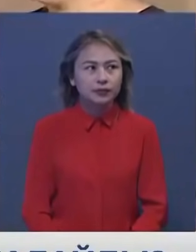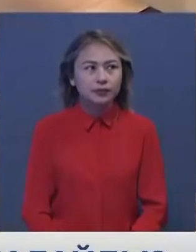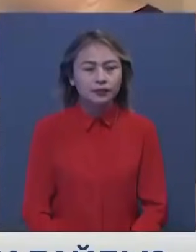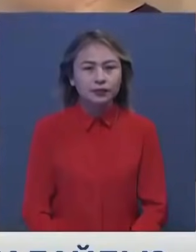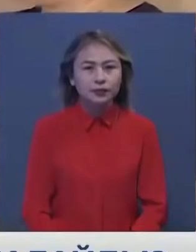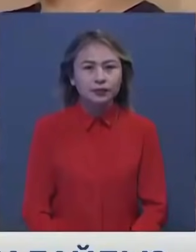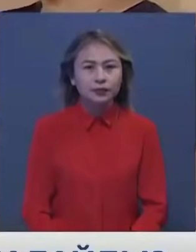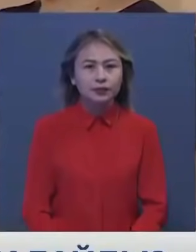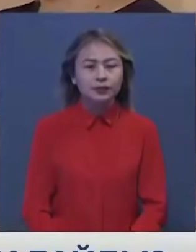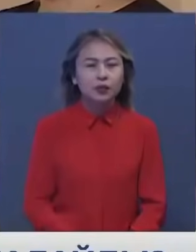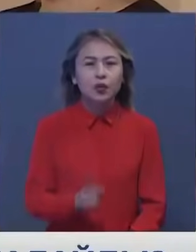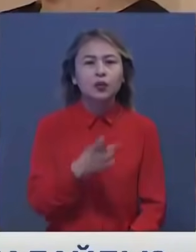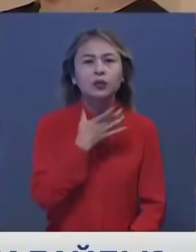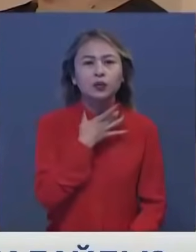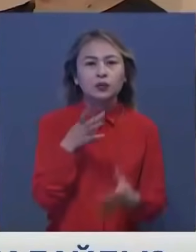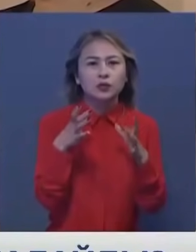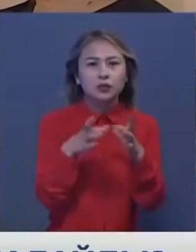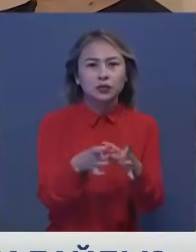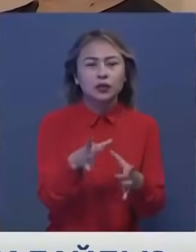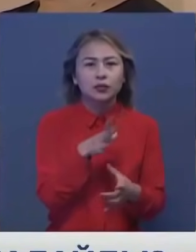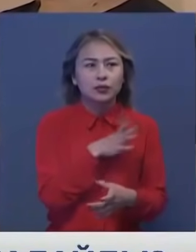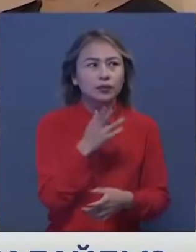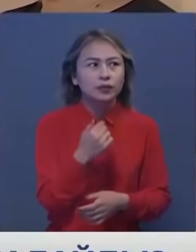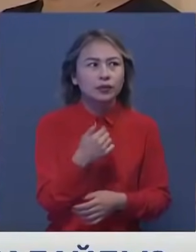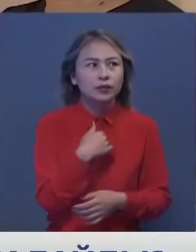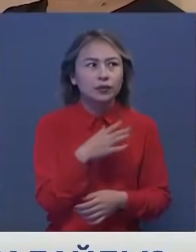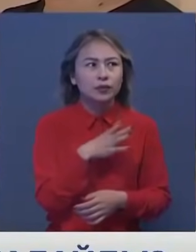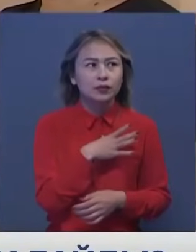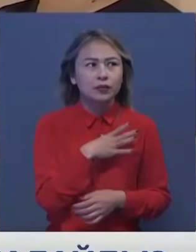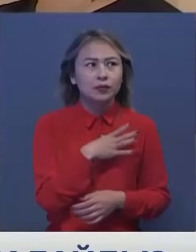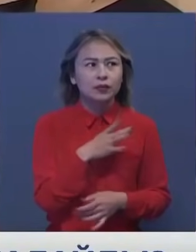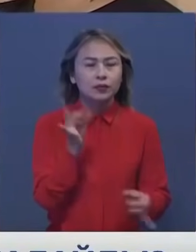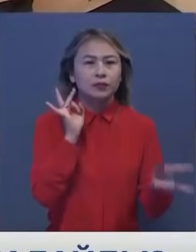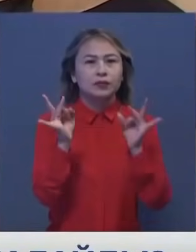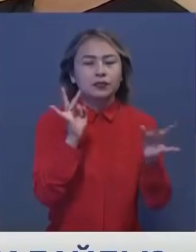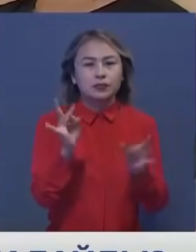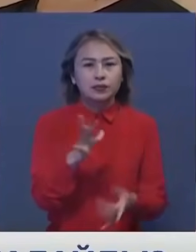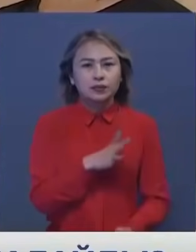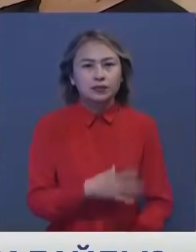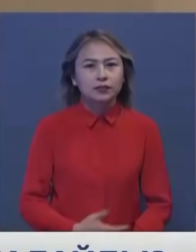вижу. Он душил, да, получается? Да, мама проснулась из-за того, что я уже хрипела.